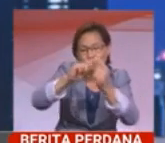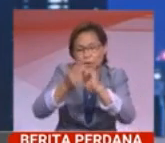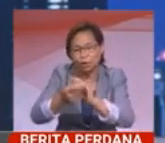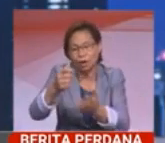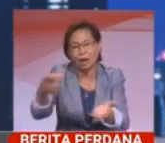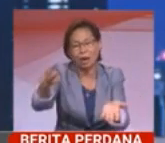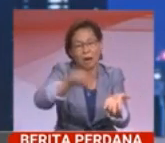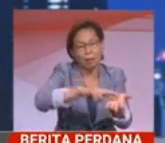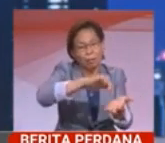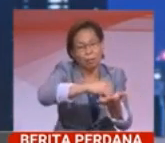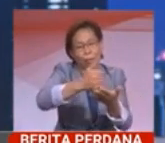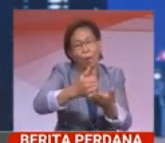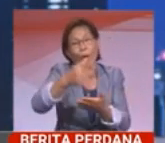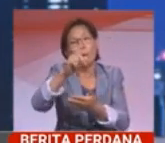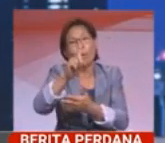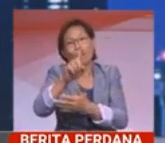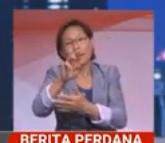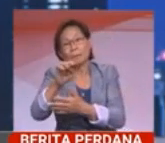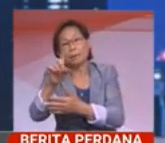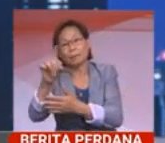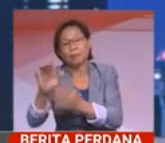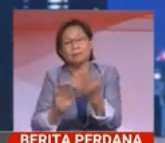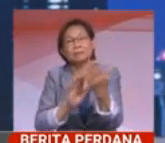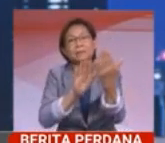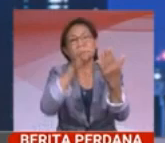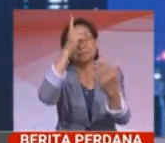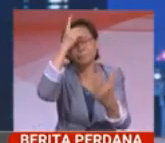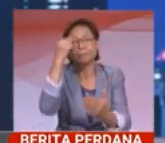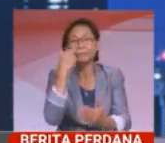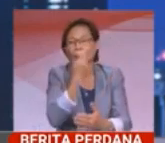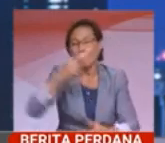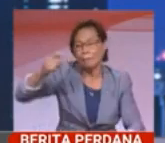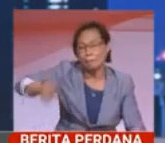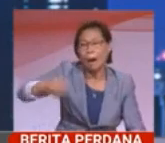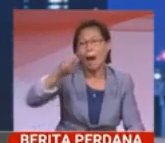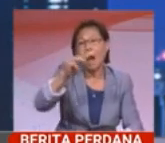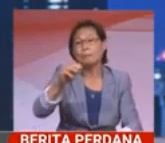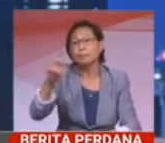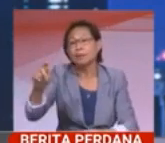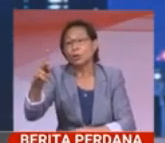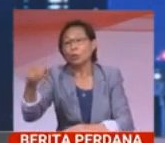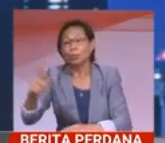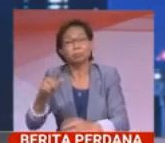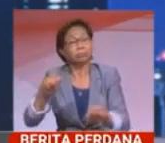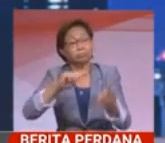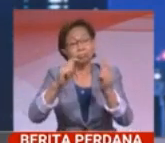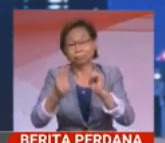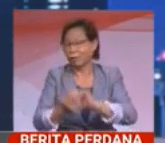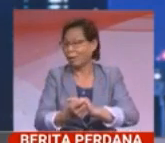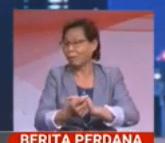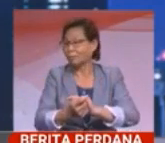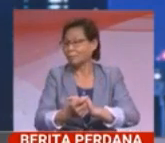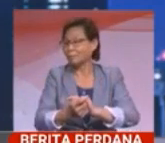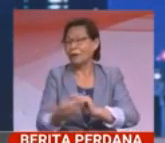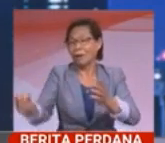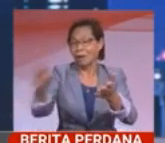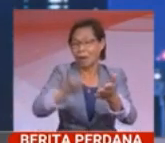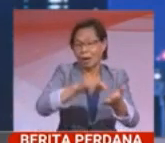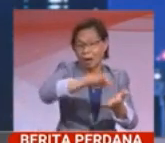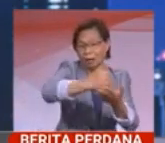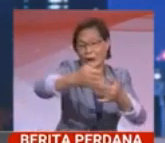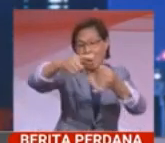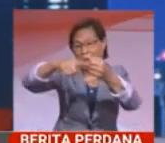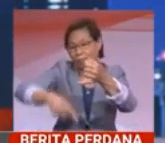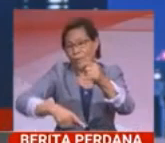poran auditon mdb terhadap status si najib tun razak mahkamah tinggi kuala lumpur dimaklumkan tiada pindahan agan dibuat terhadap laporan